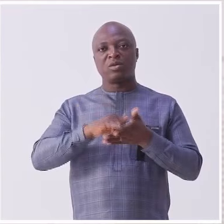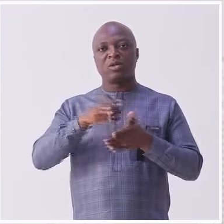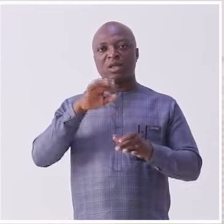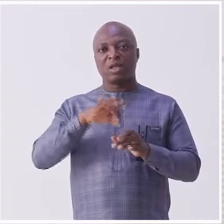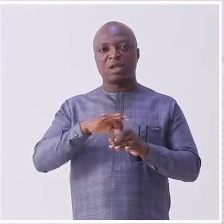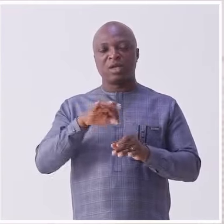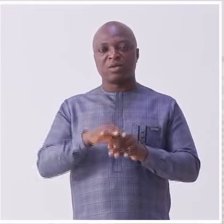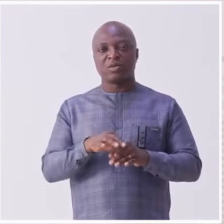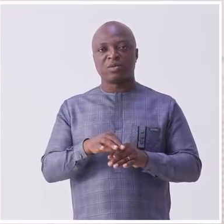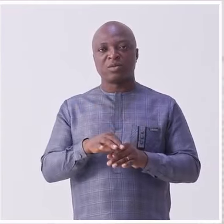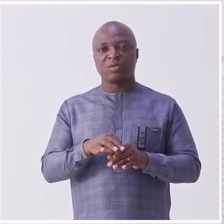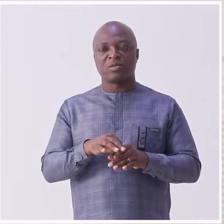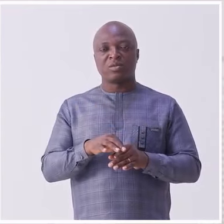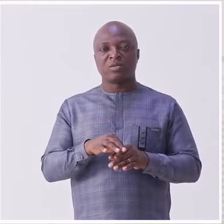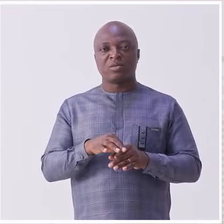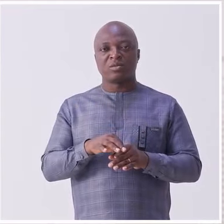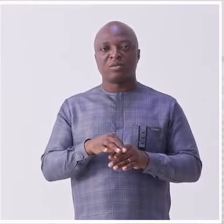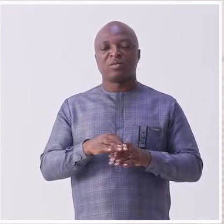élections.